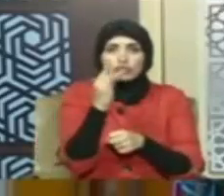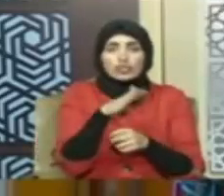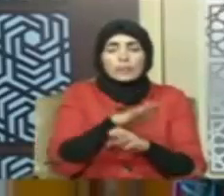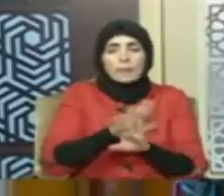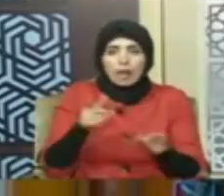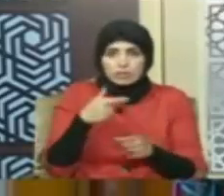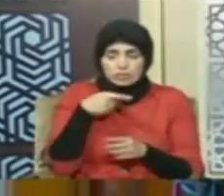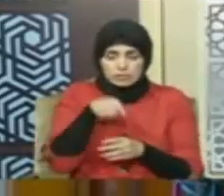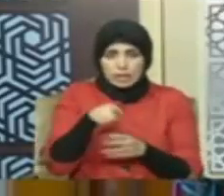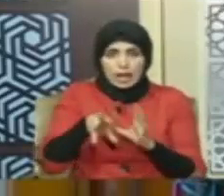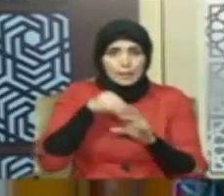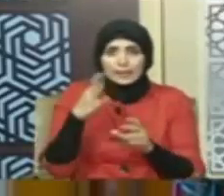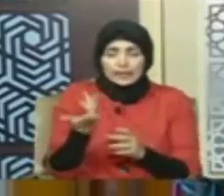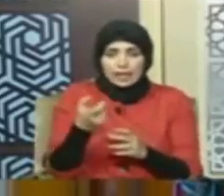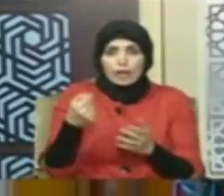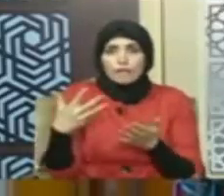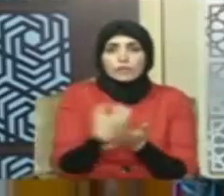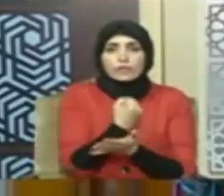ولنعلم وندرك